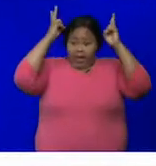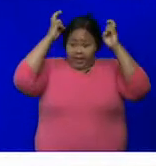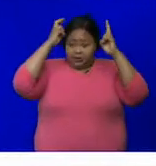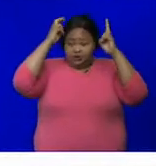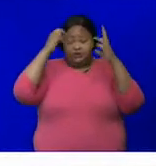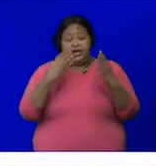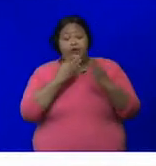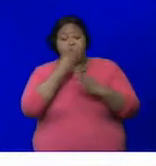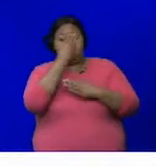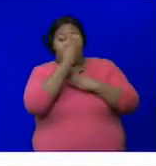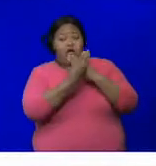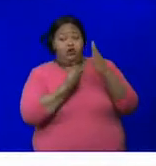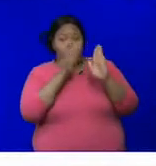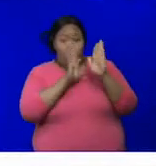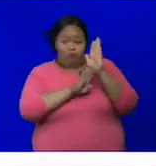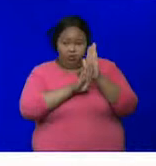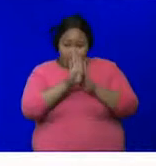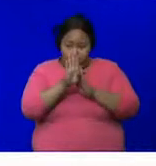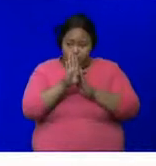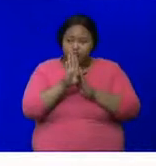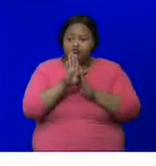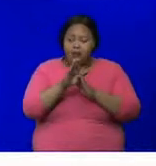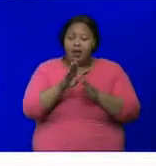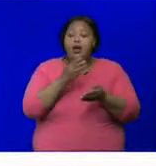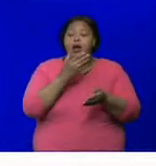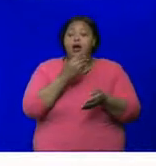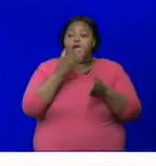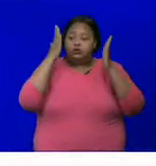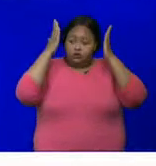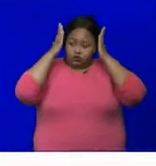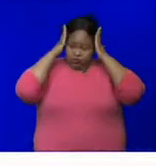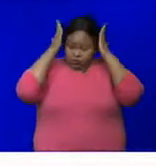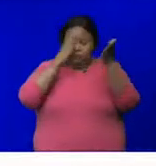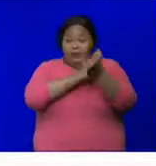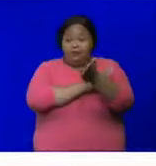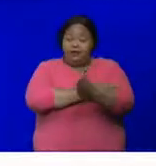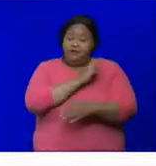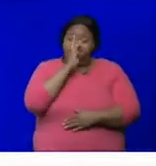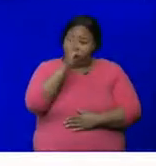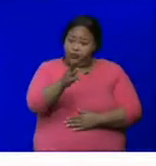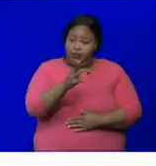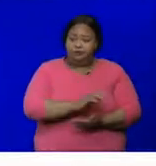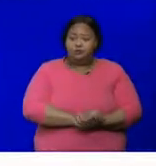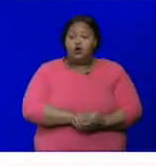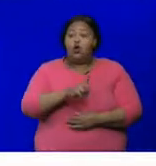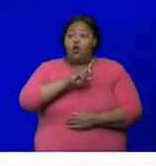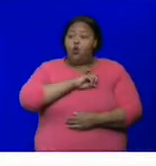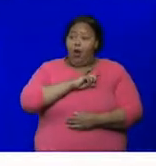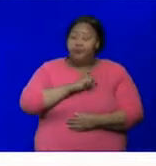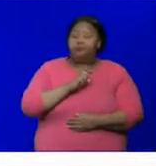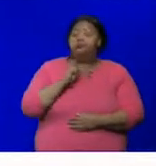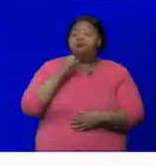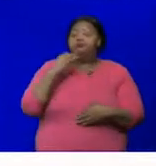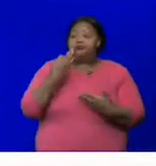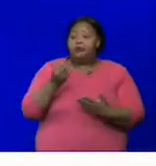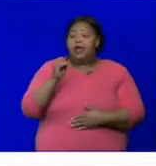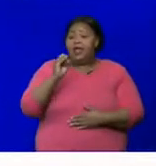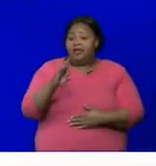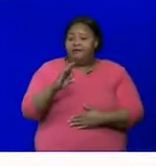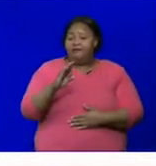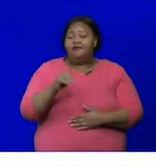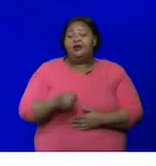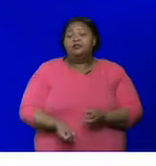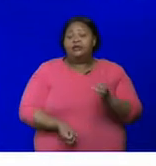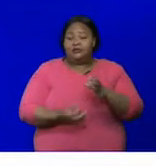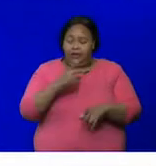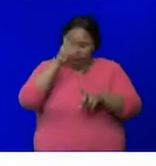umnofo welive njengoba uma le misebenzi seyisukumisiwe ngalokuphelele live litawukhona kuthengisela lamanye emavele mikhicito.